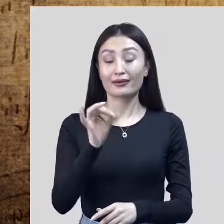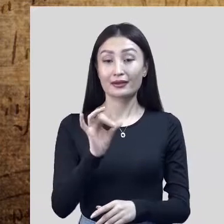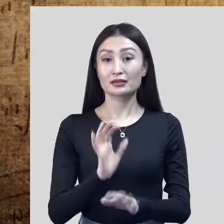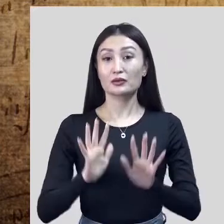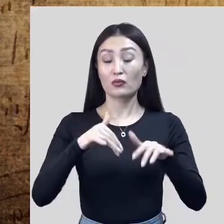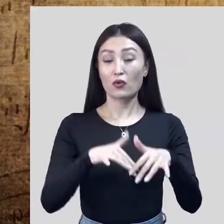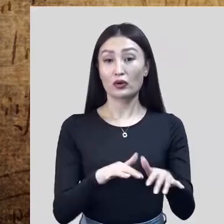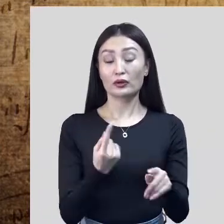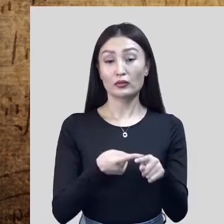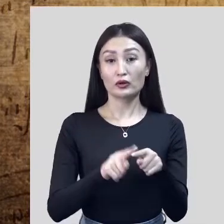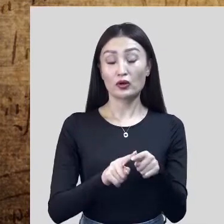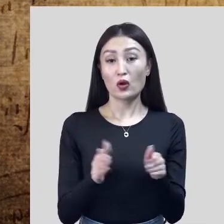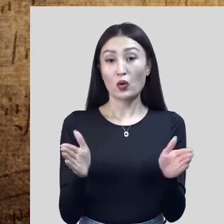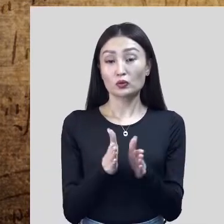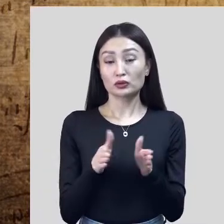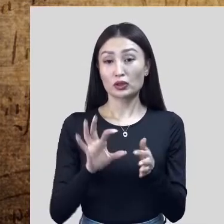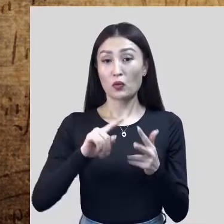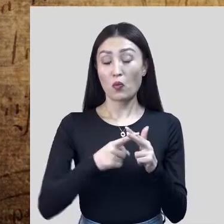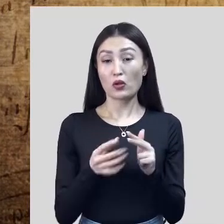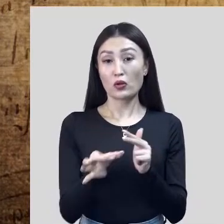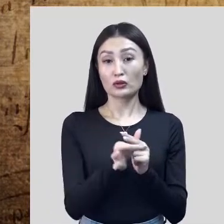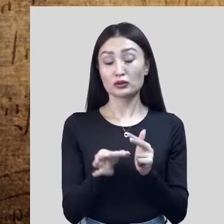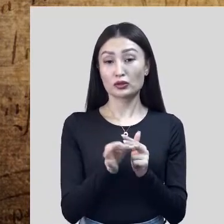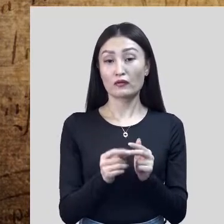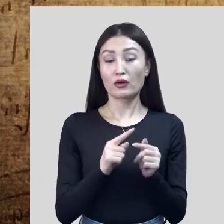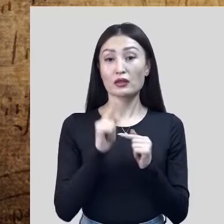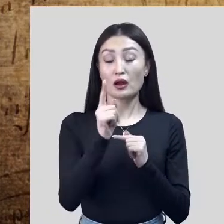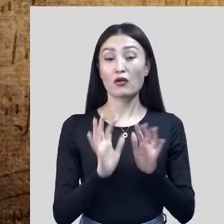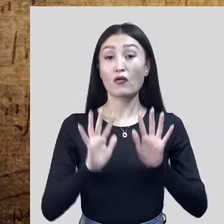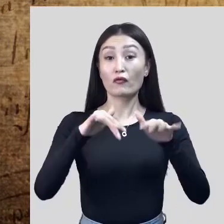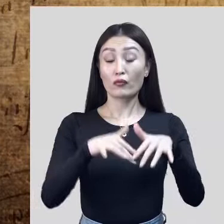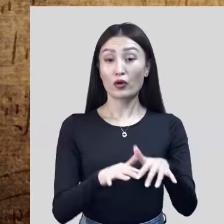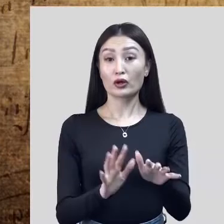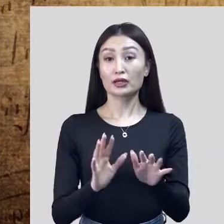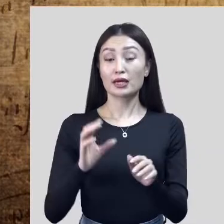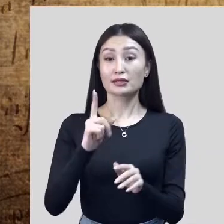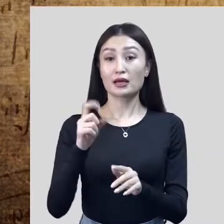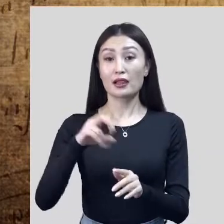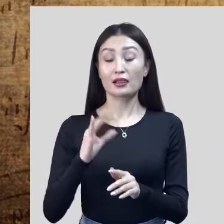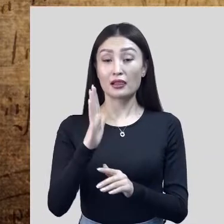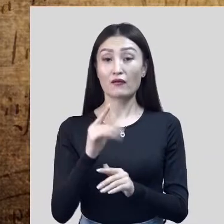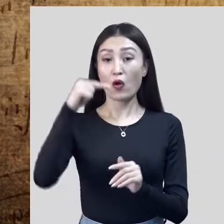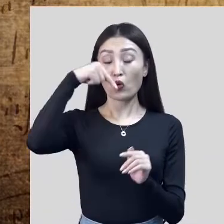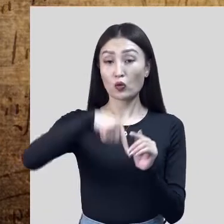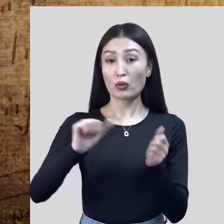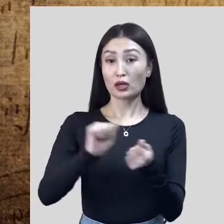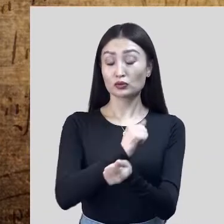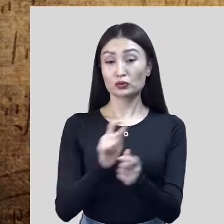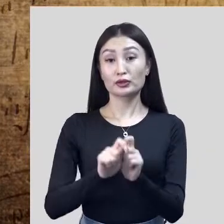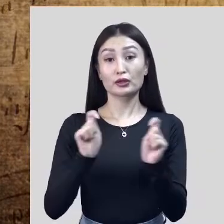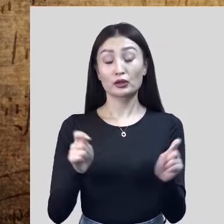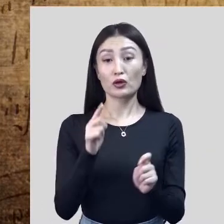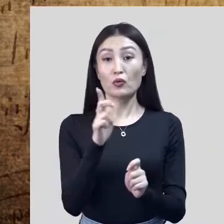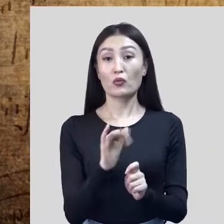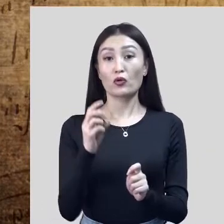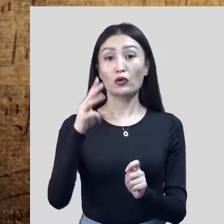очень изрезано. Узкие полуострова выступают далеко в море, а морские заливы врезаются глубоко в сушу и образуют